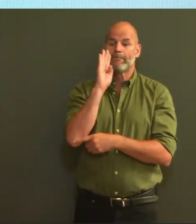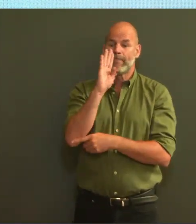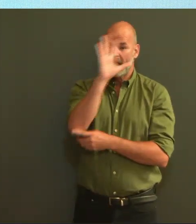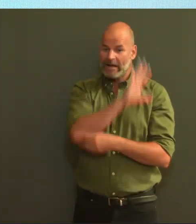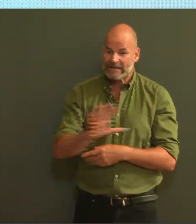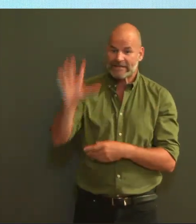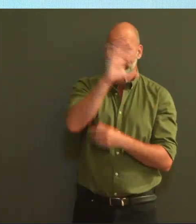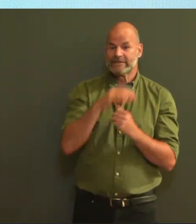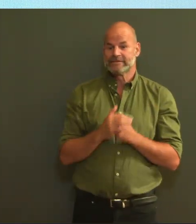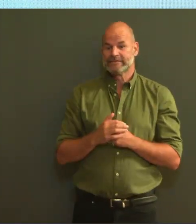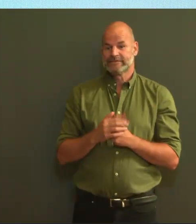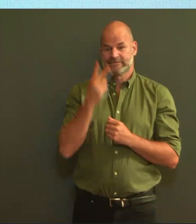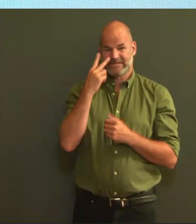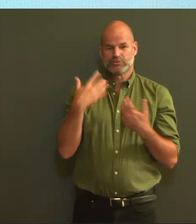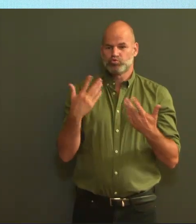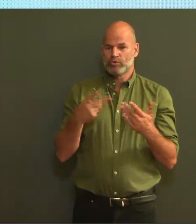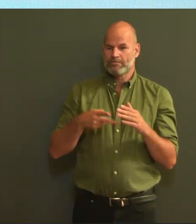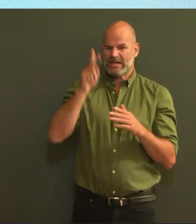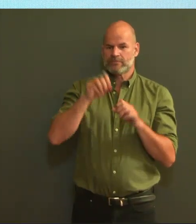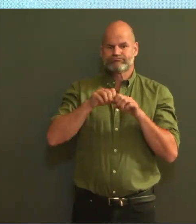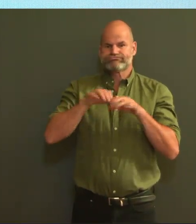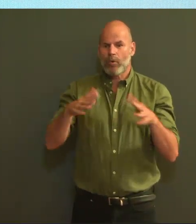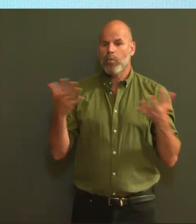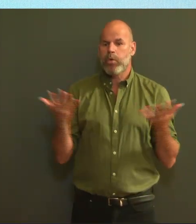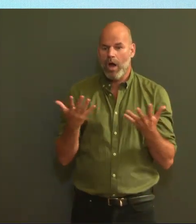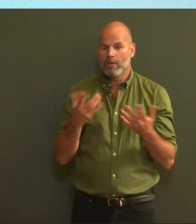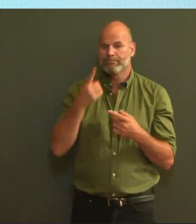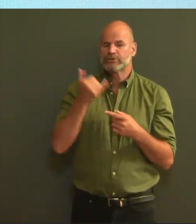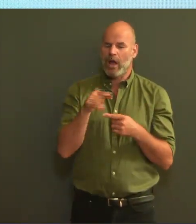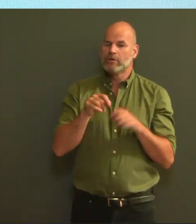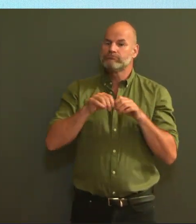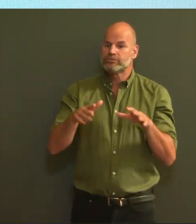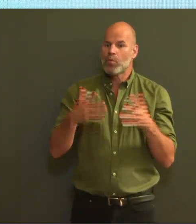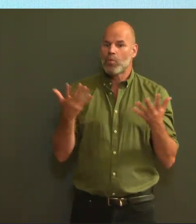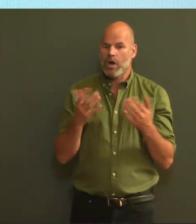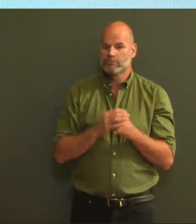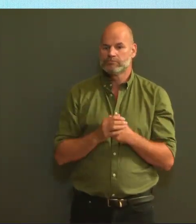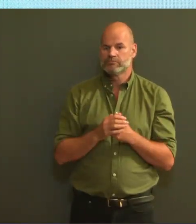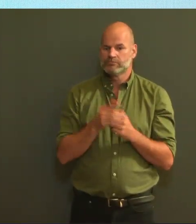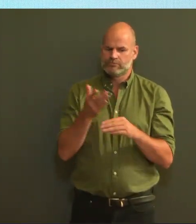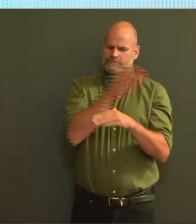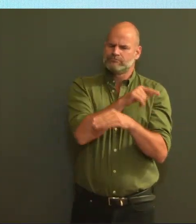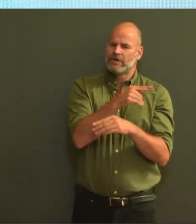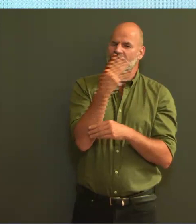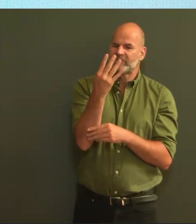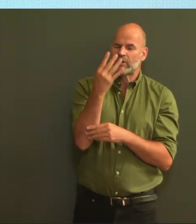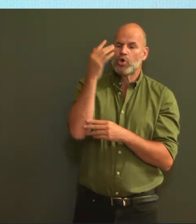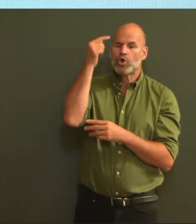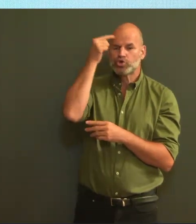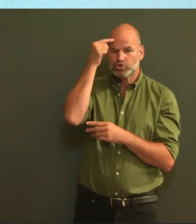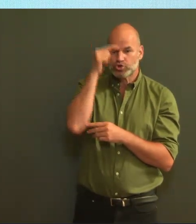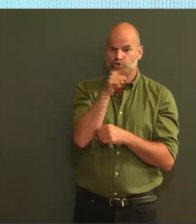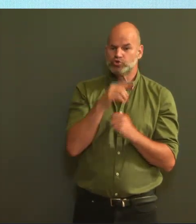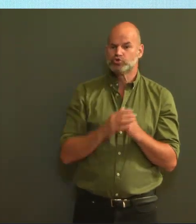aantal dagelijkse besmettingen werd vastgesteld op 4 augustus. Dat is ongeveer een goede week